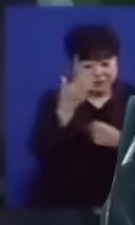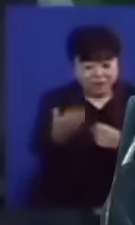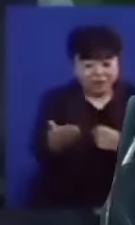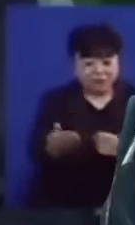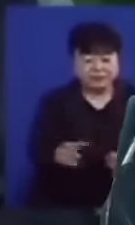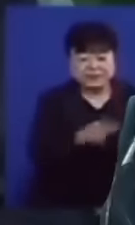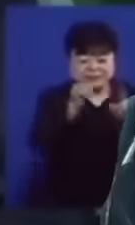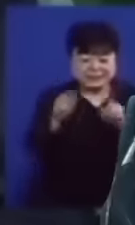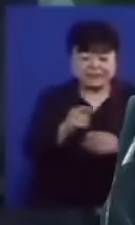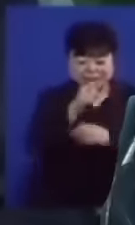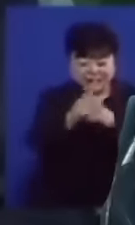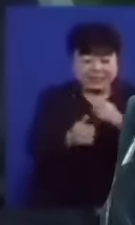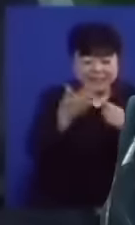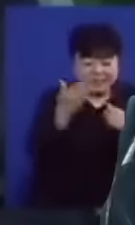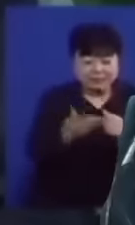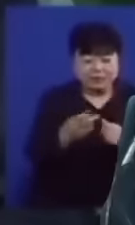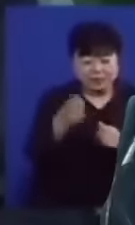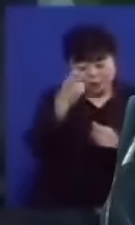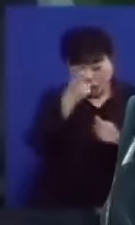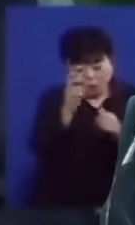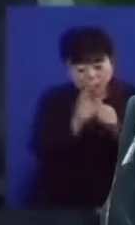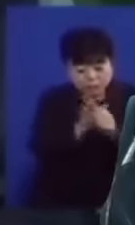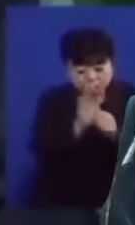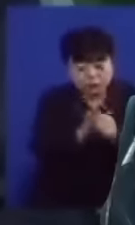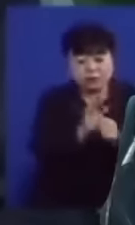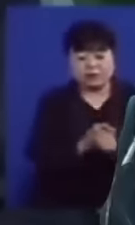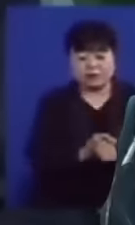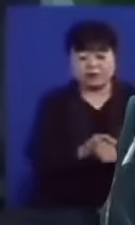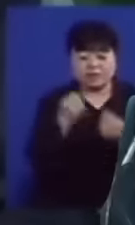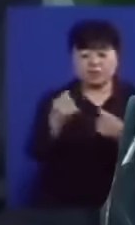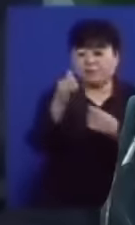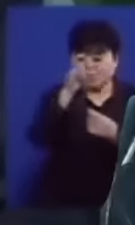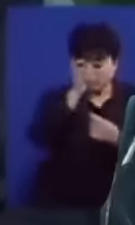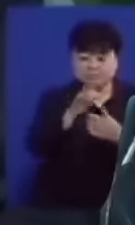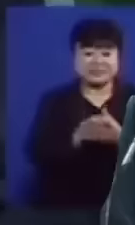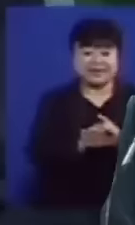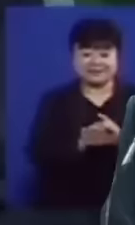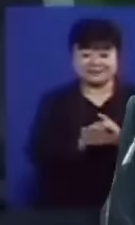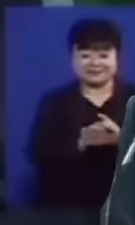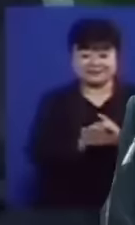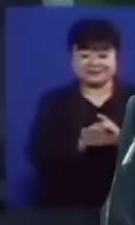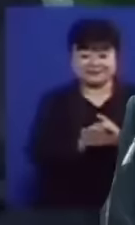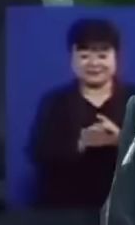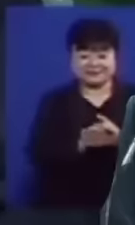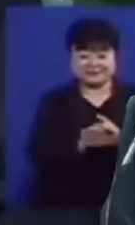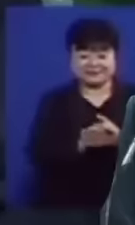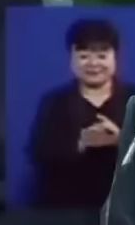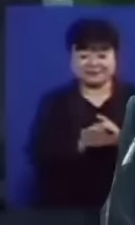여러분의 삶을 하나님이 돌볼 수 있는 실력을 가지고 있습니다.